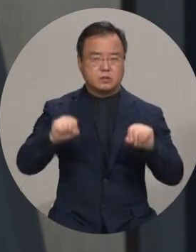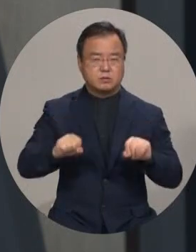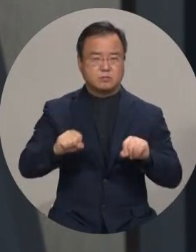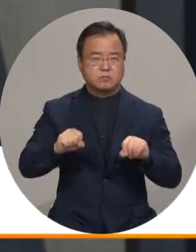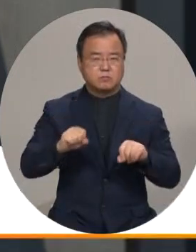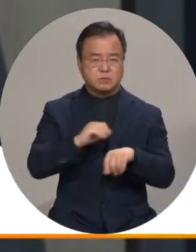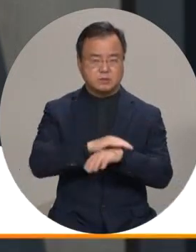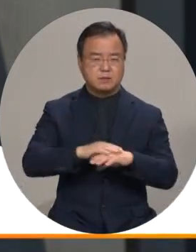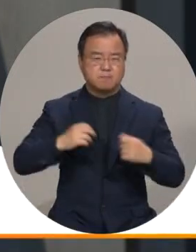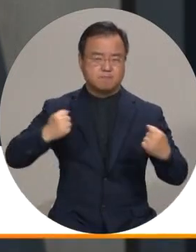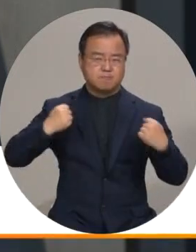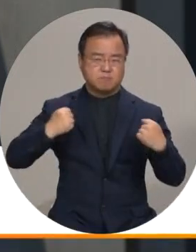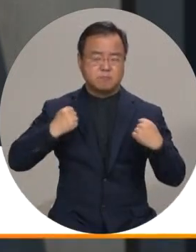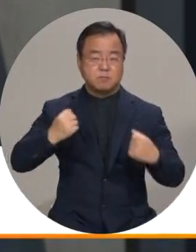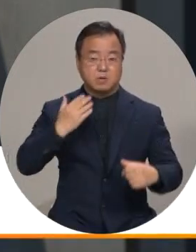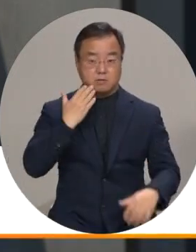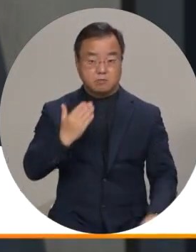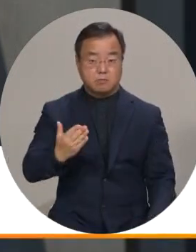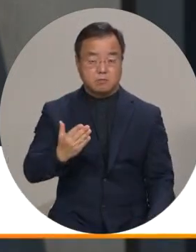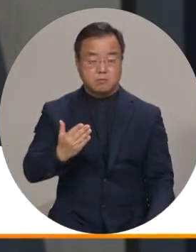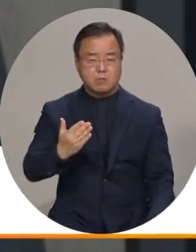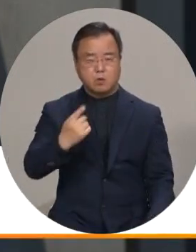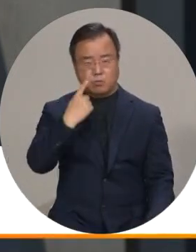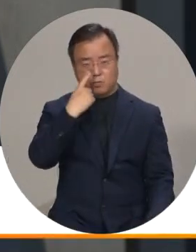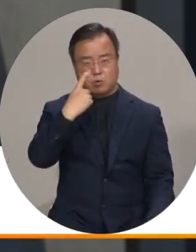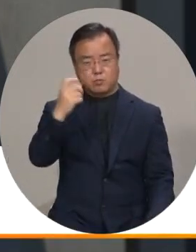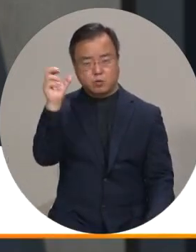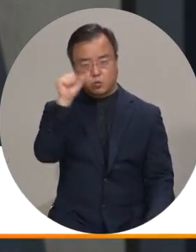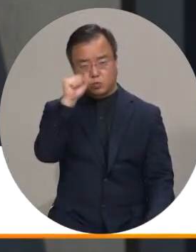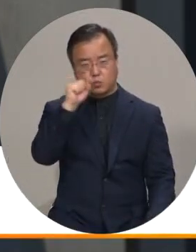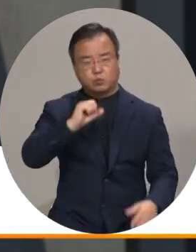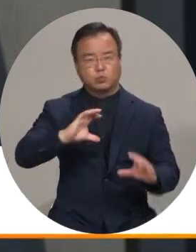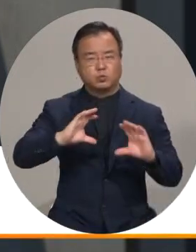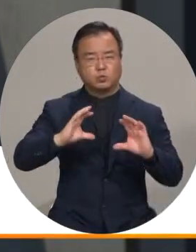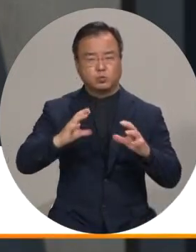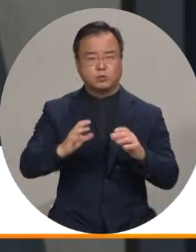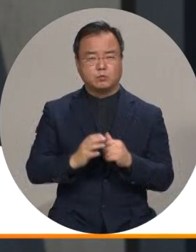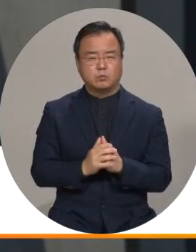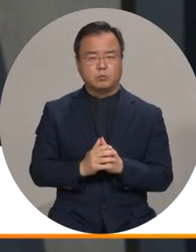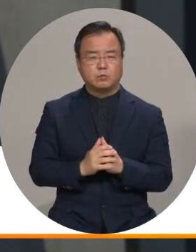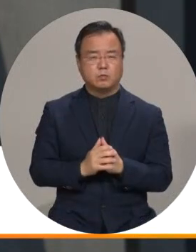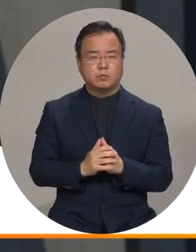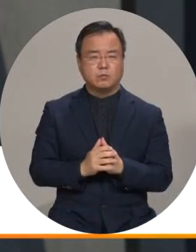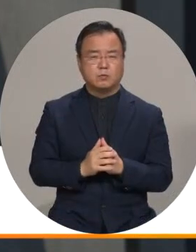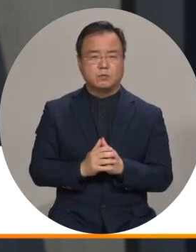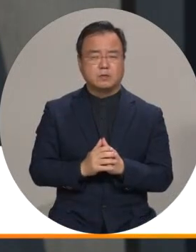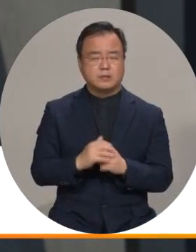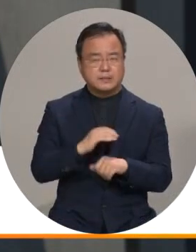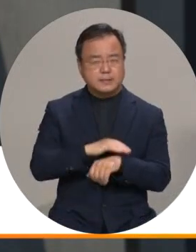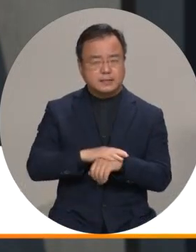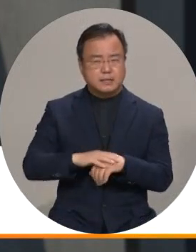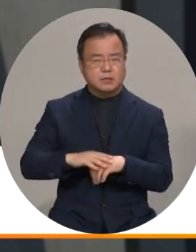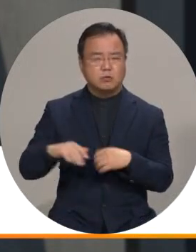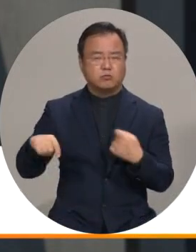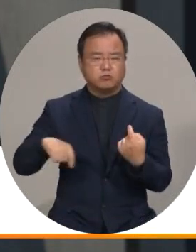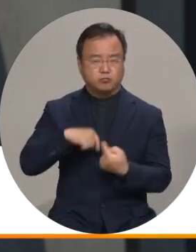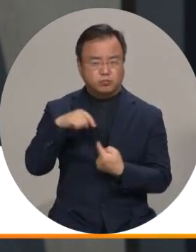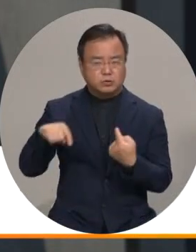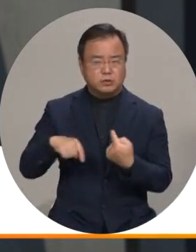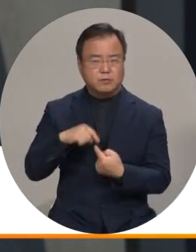건재하게 있고 되게 멋있는 나라입니다 시스템이 잘 돌아가지 않도록